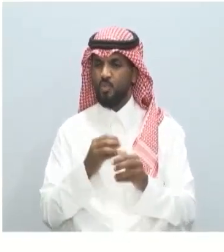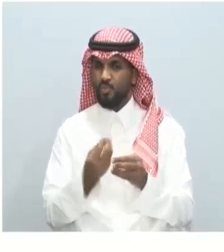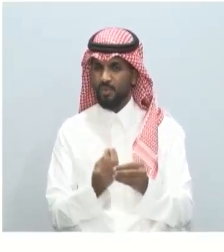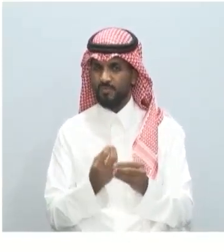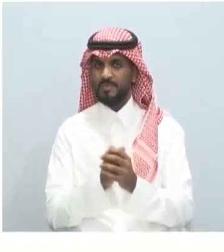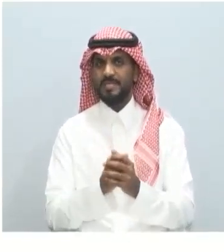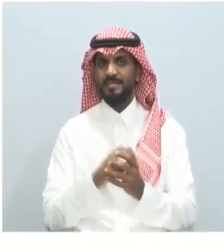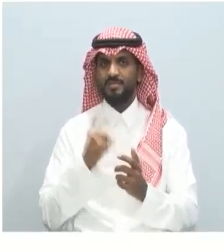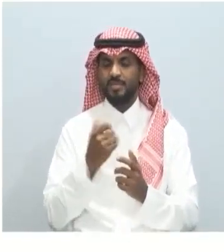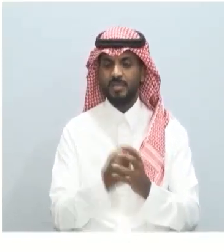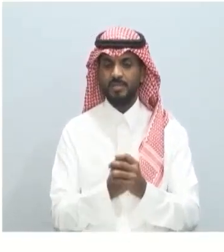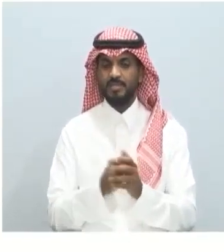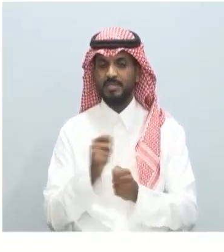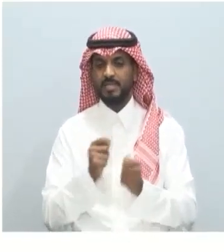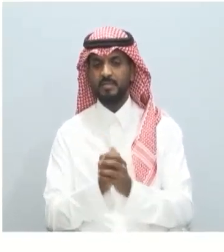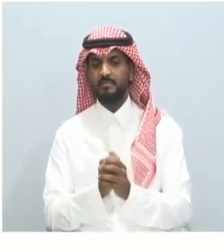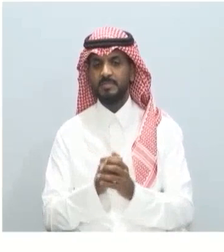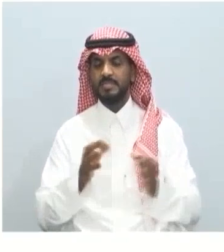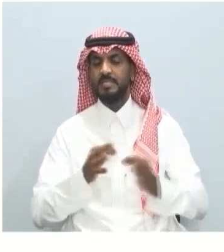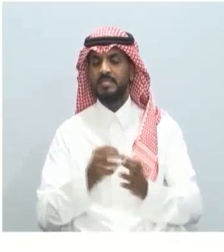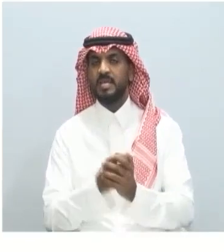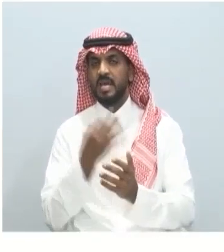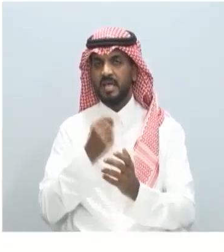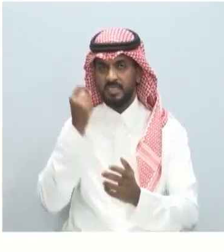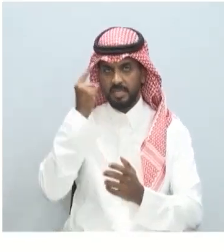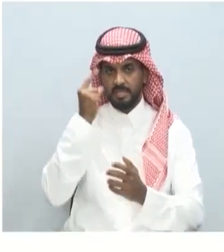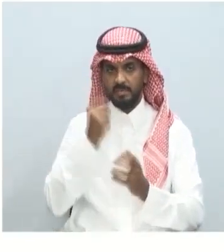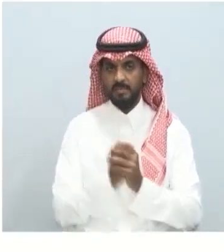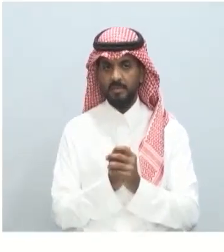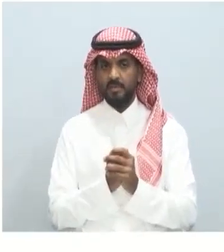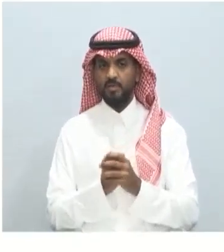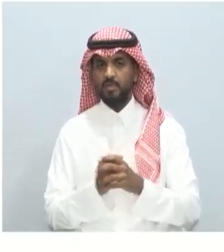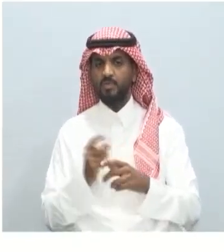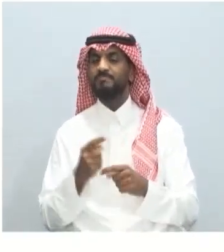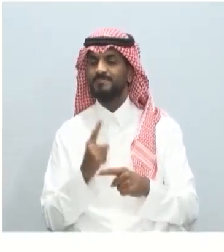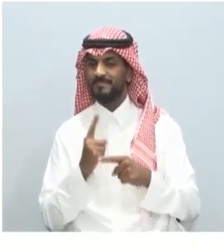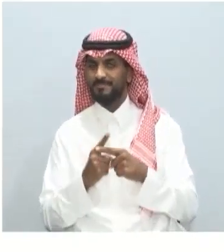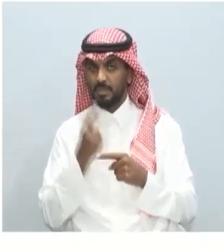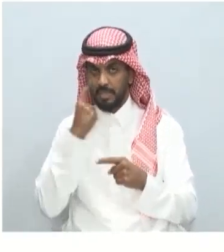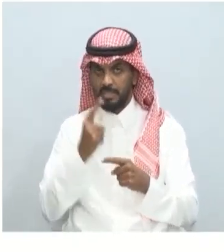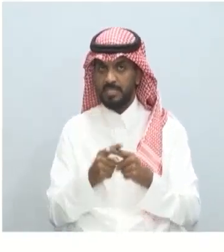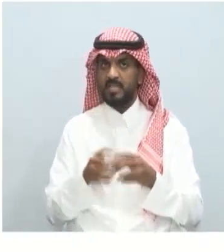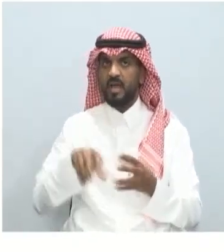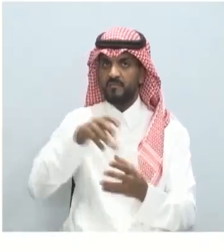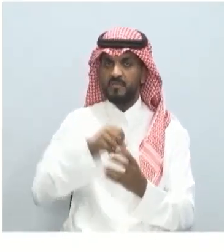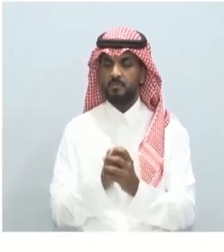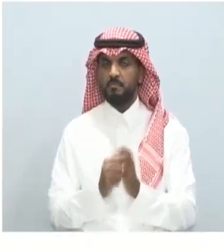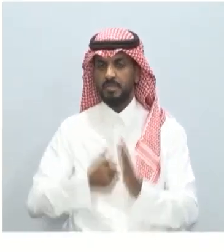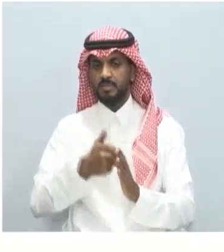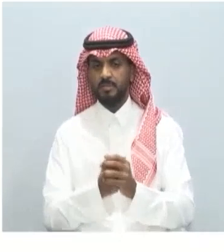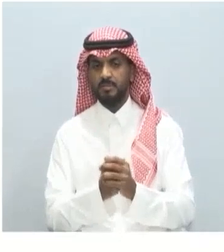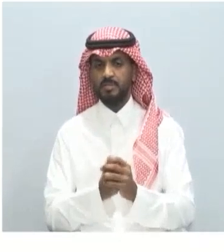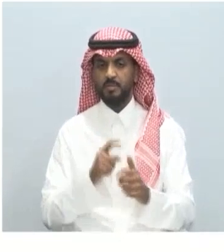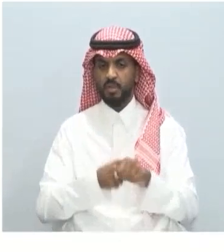القراءه كذلك تستخدم استراتيجيه القراءه الذكيه يساوي التركيز زائد القفز بنجاح وكذلك تستخدم